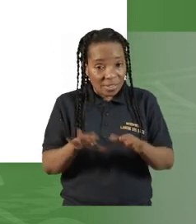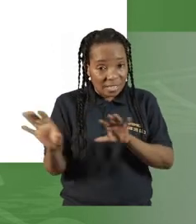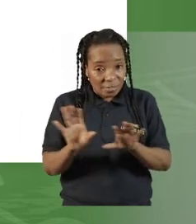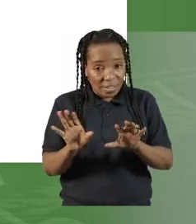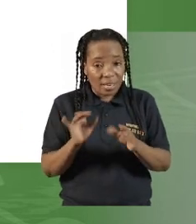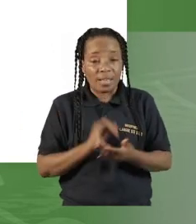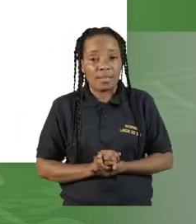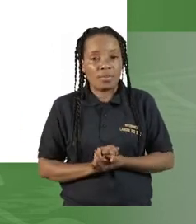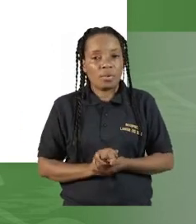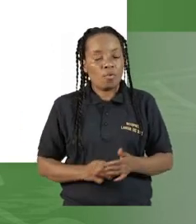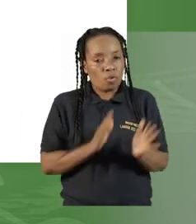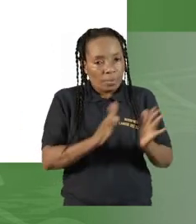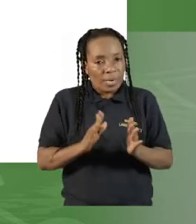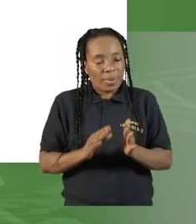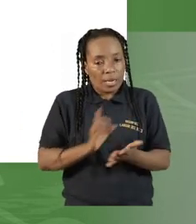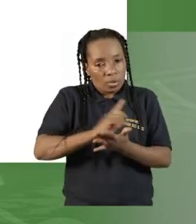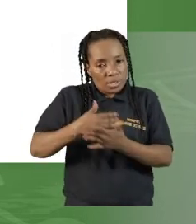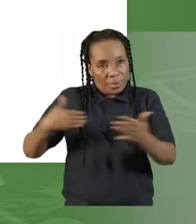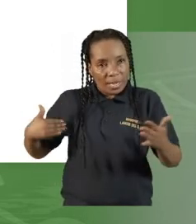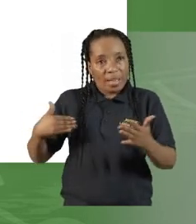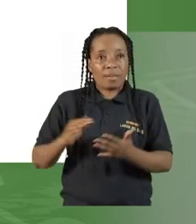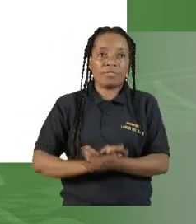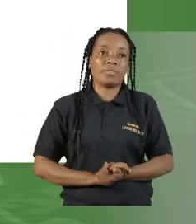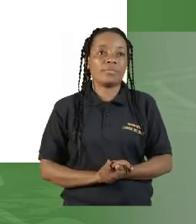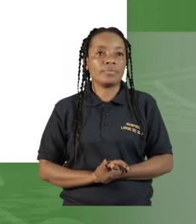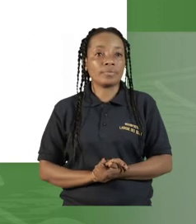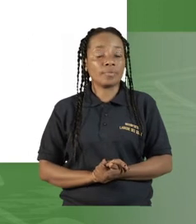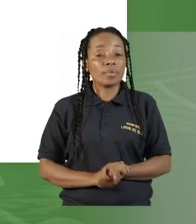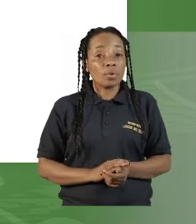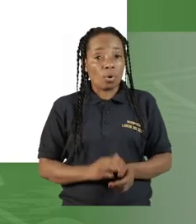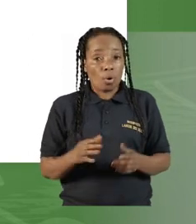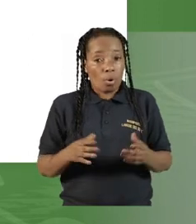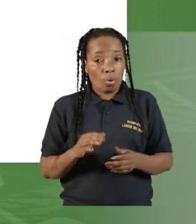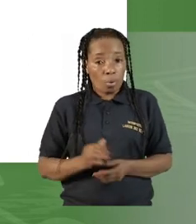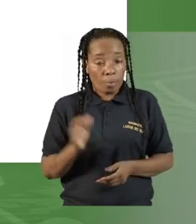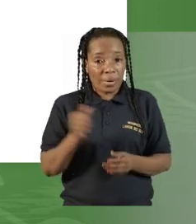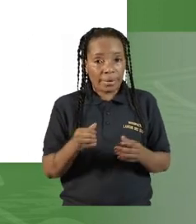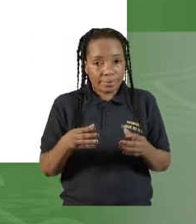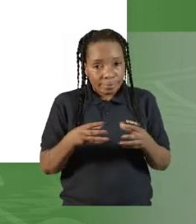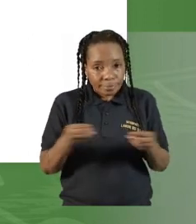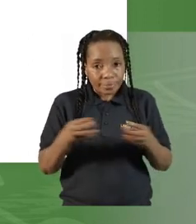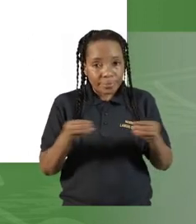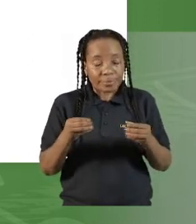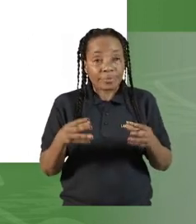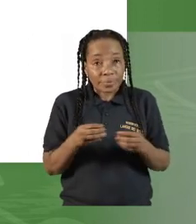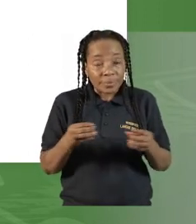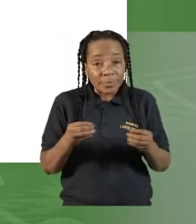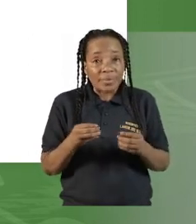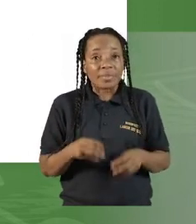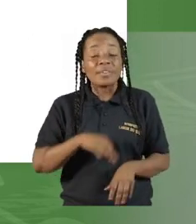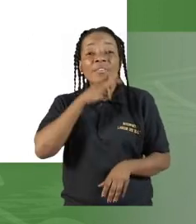Nous allons introduire de la paille de fer humide dans un tube à essai que nous allons